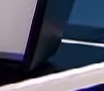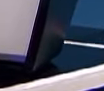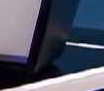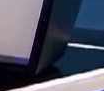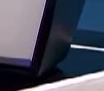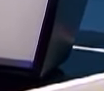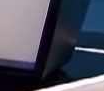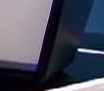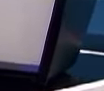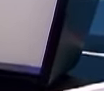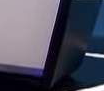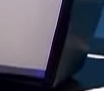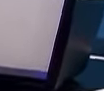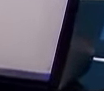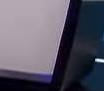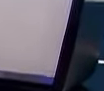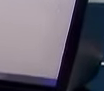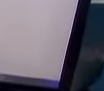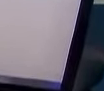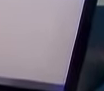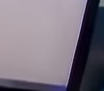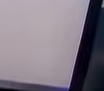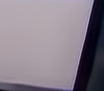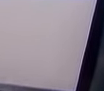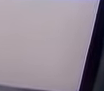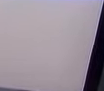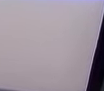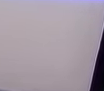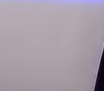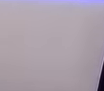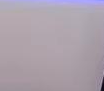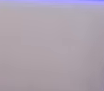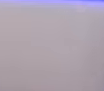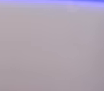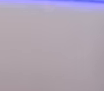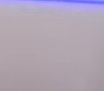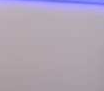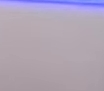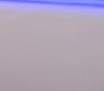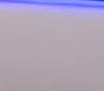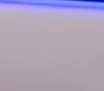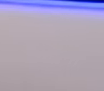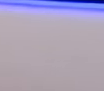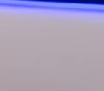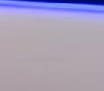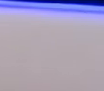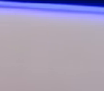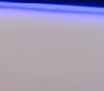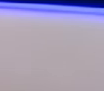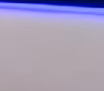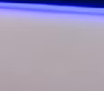Assalamualaikum dan salam sejahtera. Saya Hisham Saleh. Dan saya Norma Zalina Muhammad Nor, paparan utama Nasional 8.